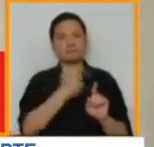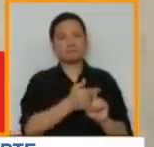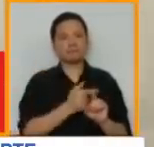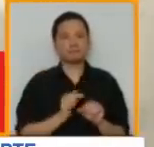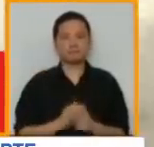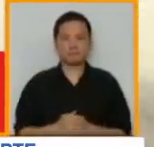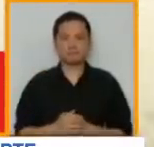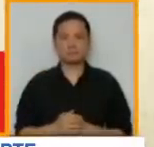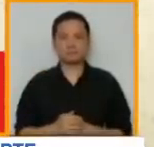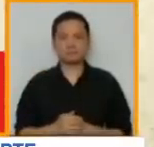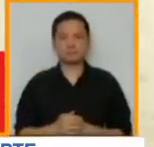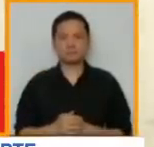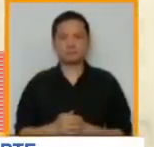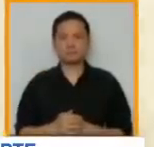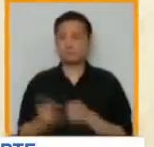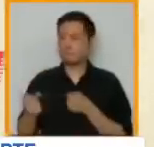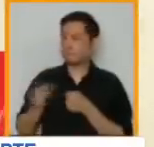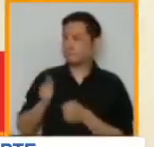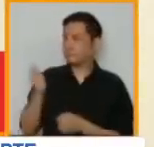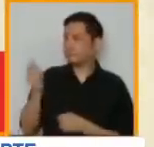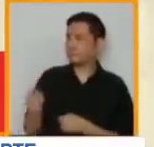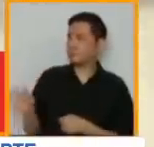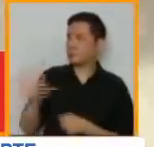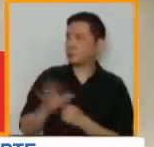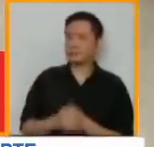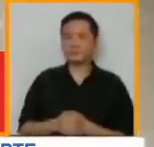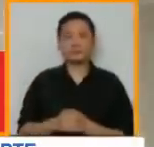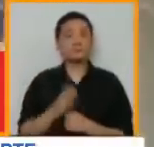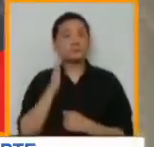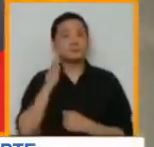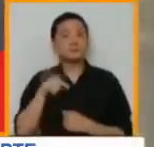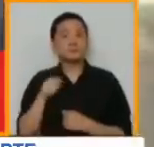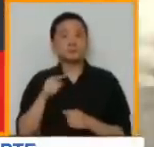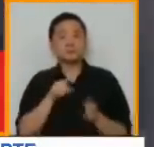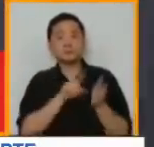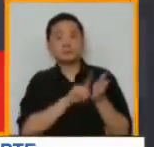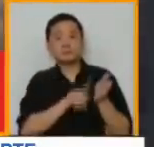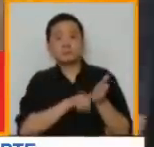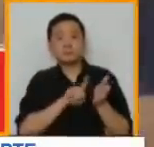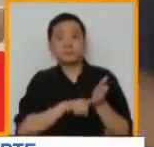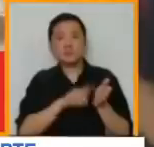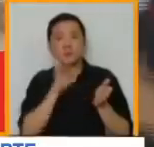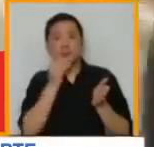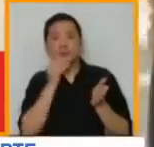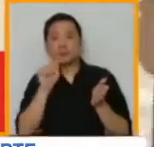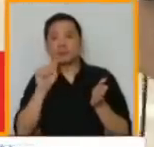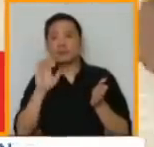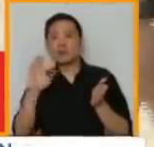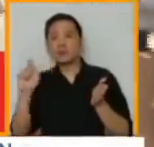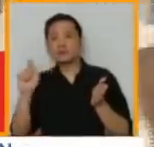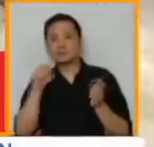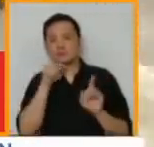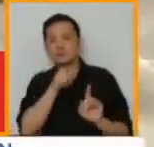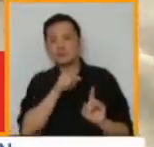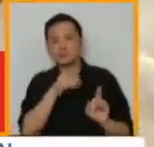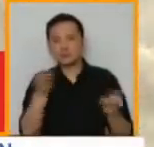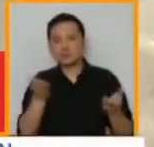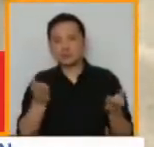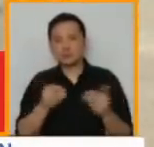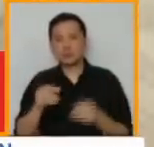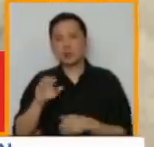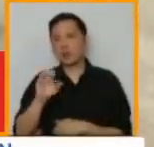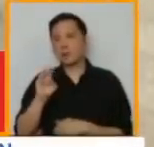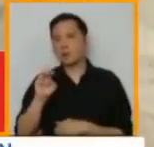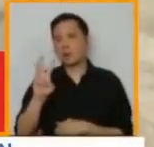Susan, good morning. Kasalukuyan nagsasagawa ng biglang inspeksyon yung Interagency Council on Traffic o IAC dito sa kaba ng Commonwealth Avenue malapit